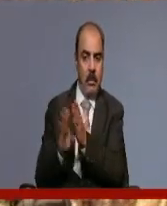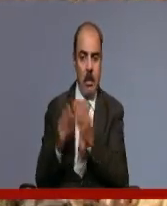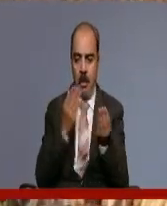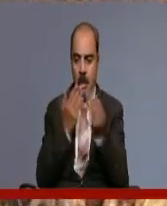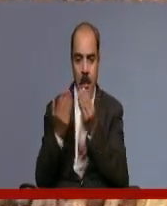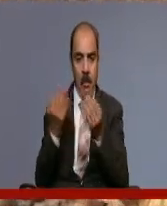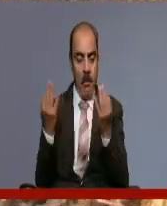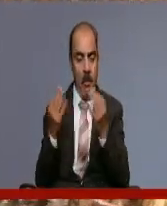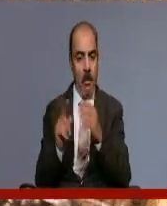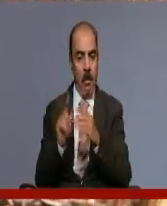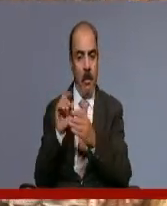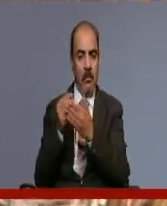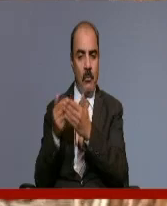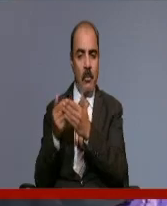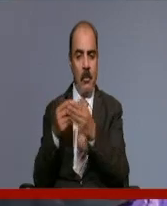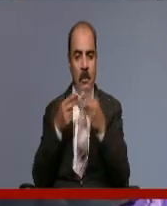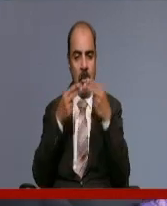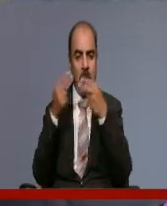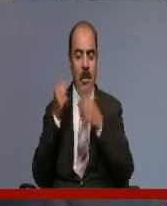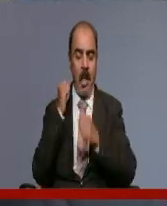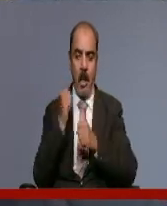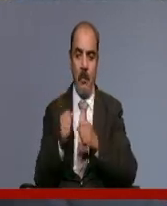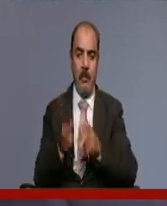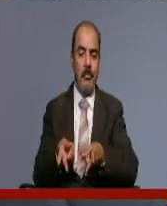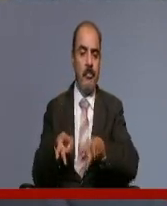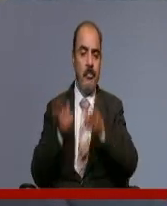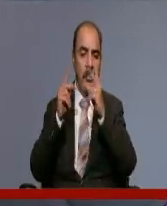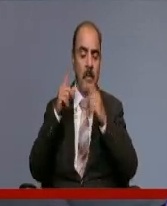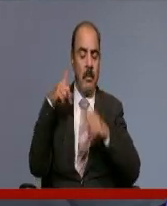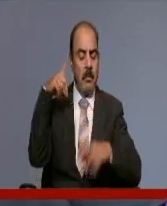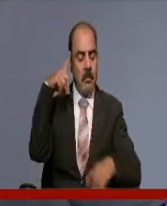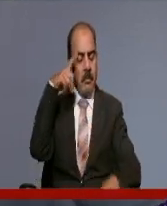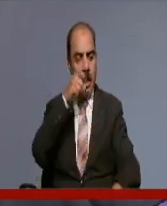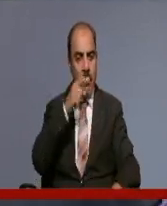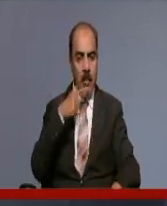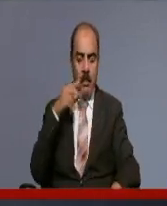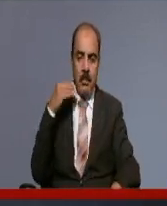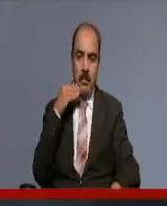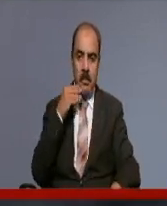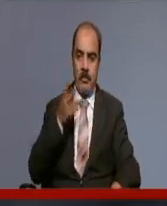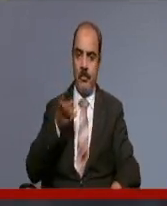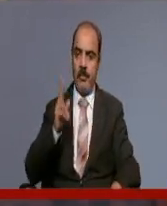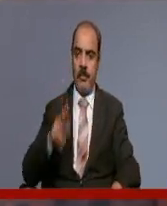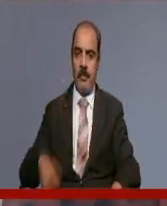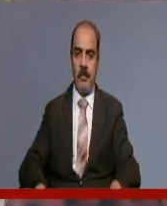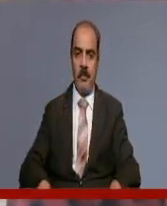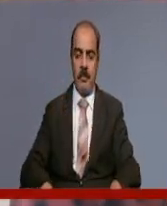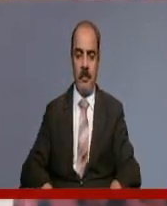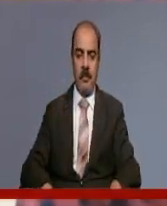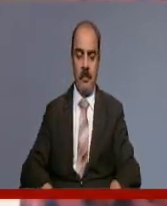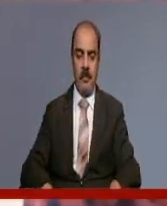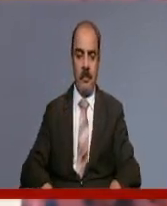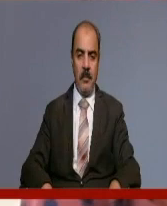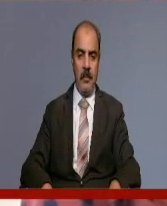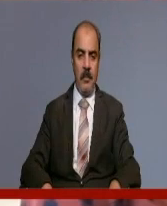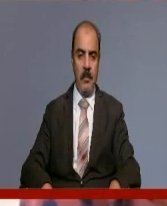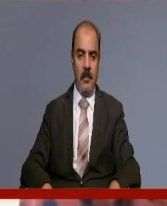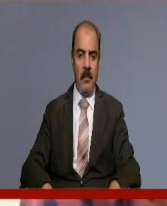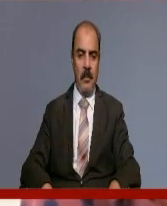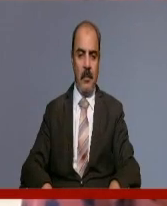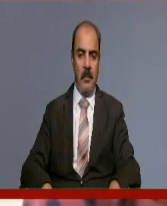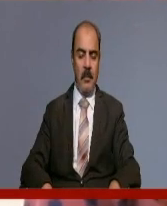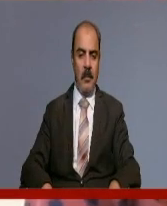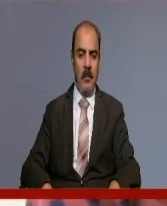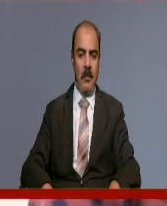ان شاء الله حقك حلم في التعليم واعود اللي انا مش اتعلمته اعوده في بنتي عادي جدا انا كنت